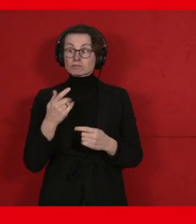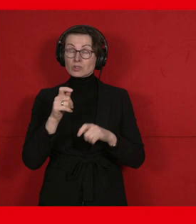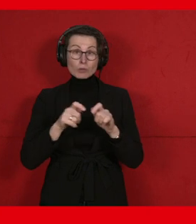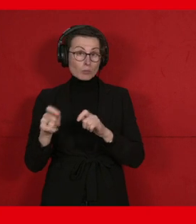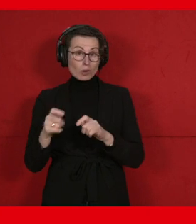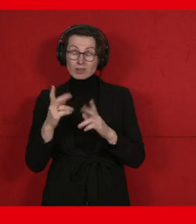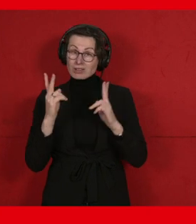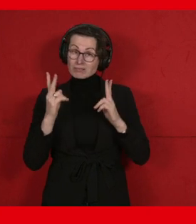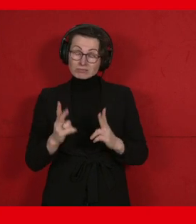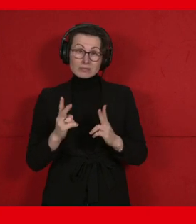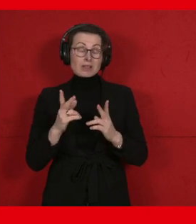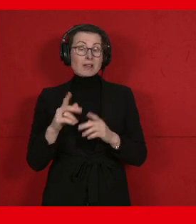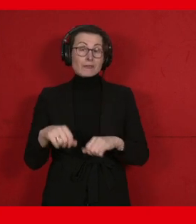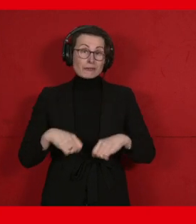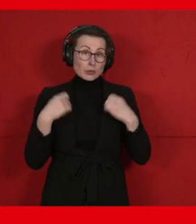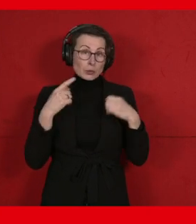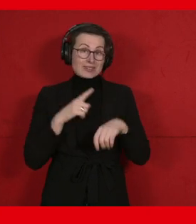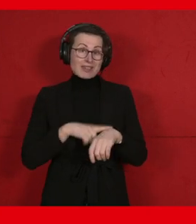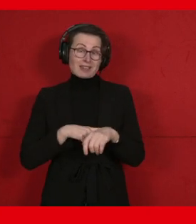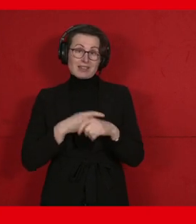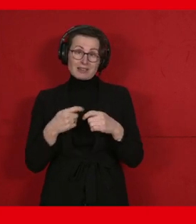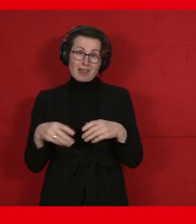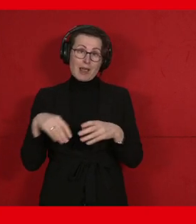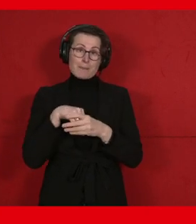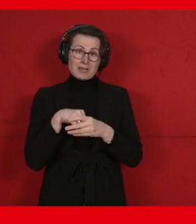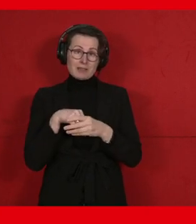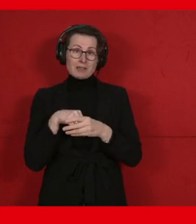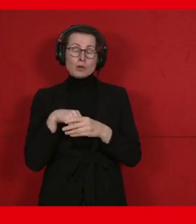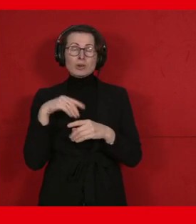Bürger tatsächlich verbindlich frühzeitig einbinden und dabei